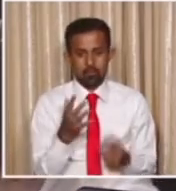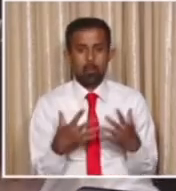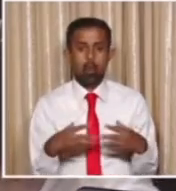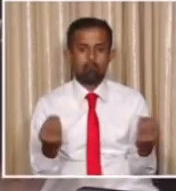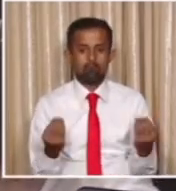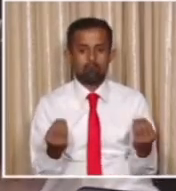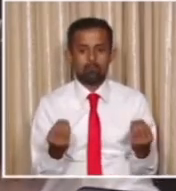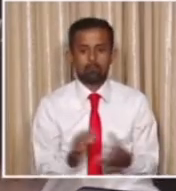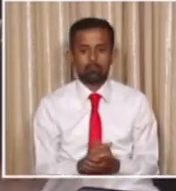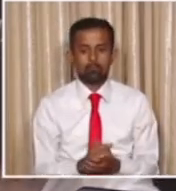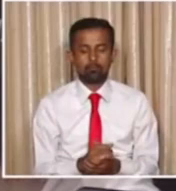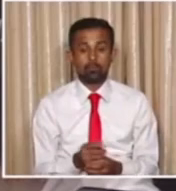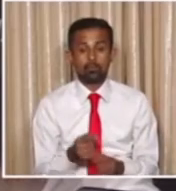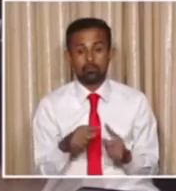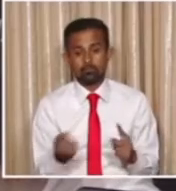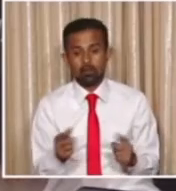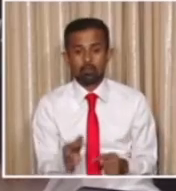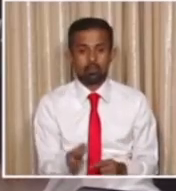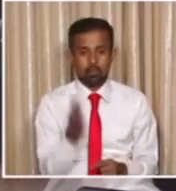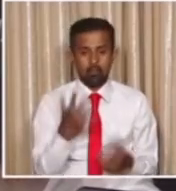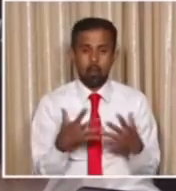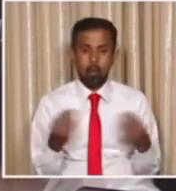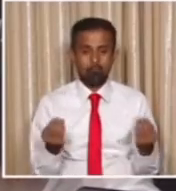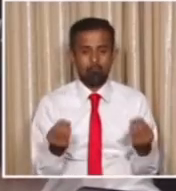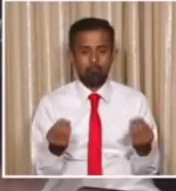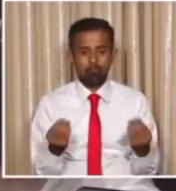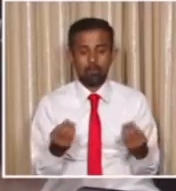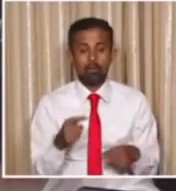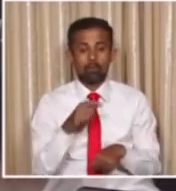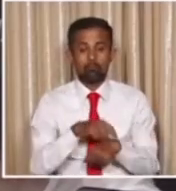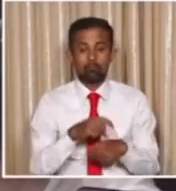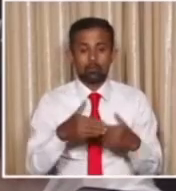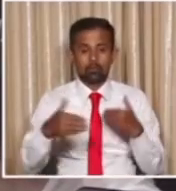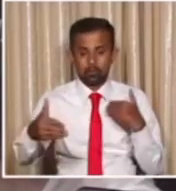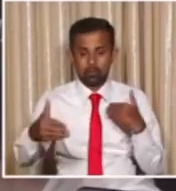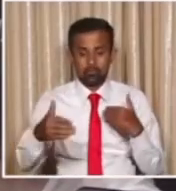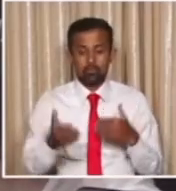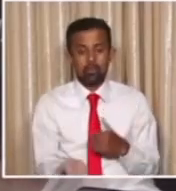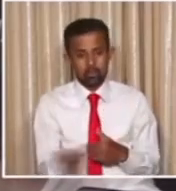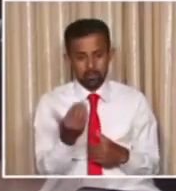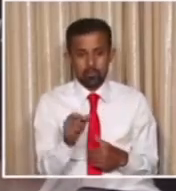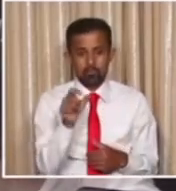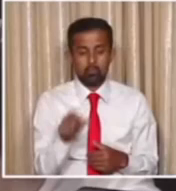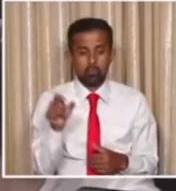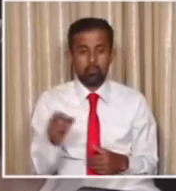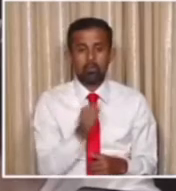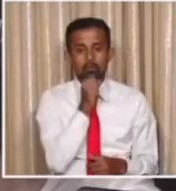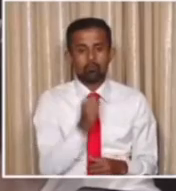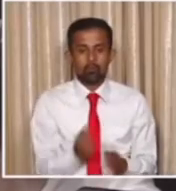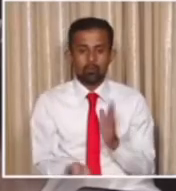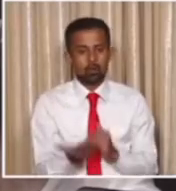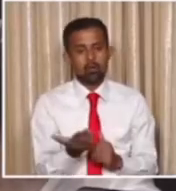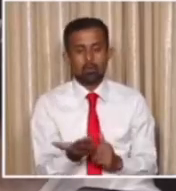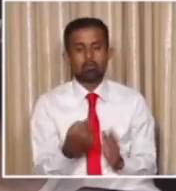දැන්. අතුරු තහනම ඉවත් කරලපු නිසා ඒ කාල පරිච්ඡේදය තුළ යා යුතු අයට විශ්‍රාම යාමට සිදු